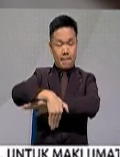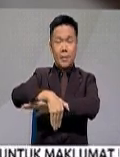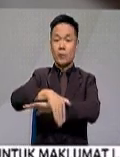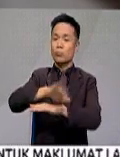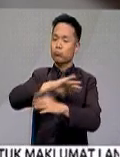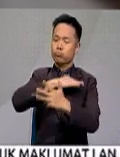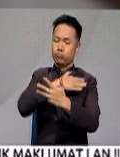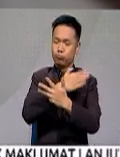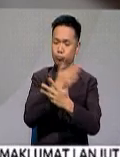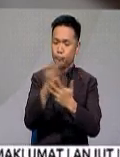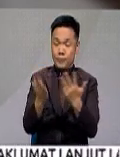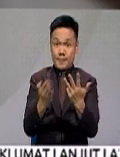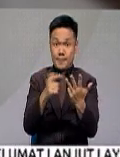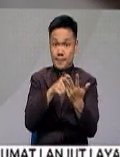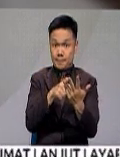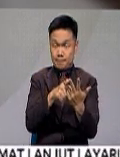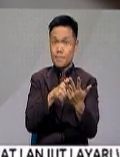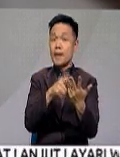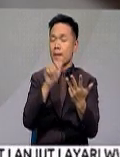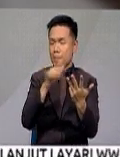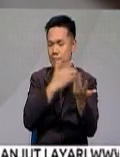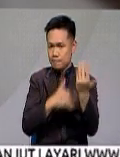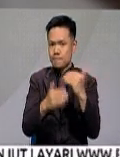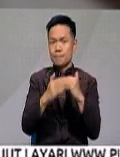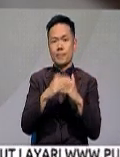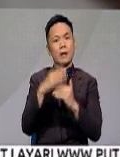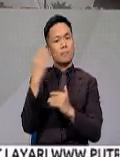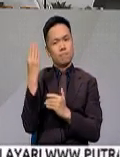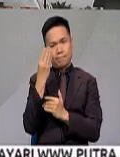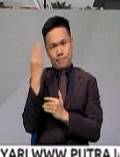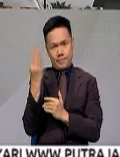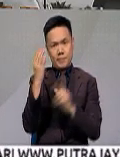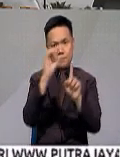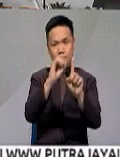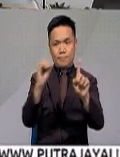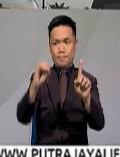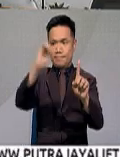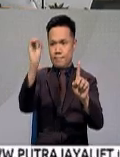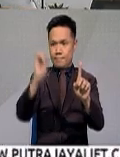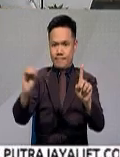kawasan yang terjejas akan pulih sepenuhnya.